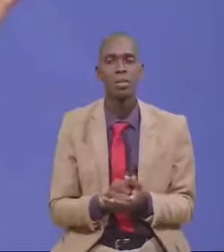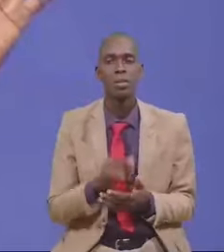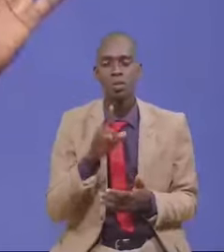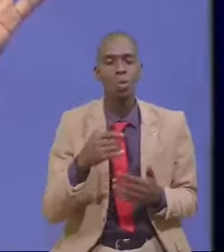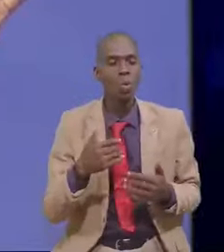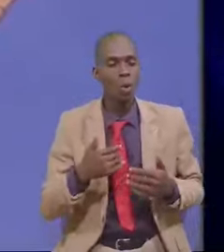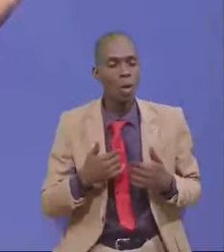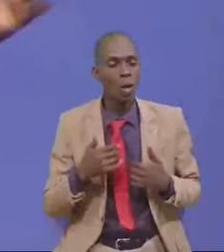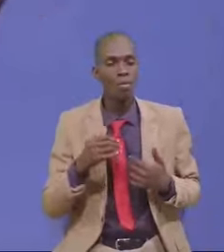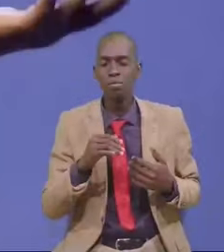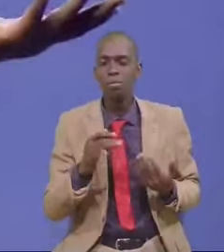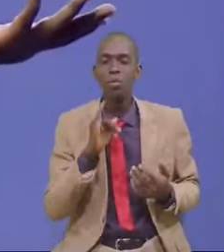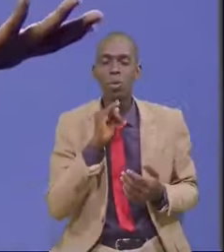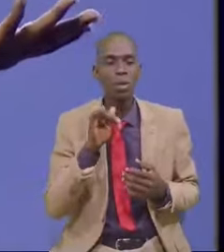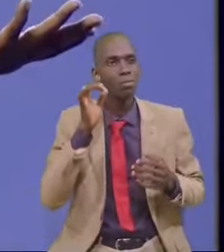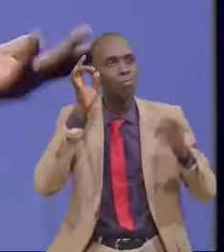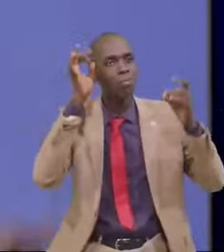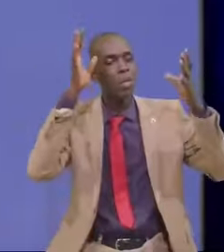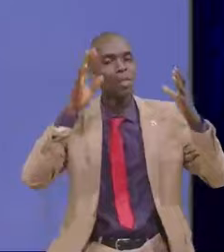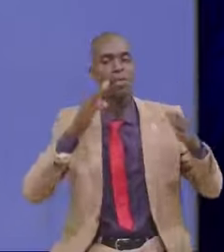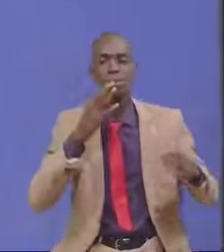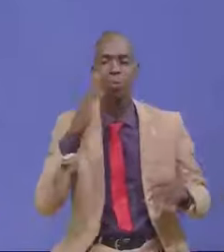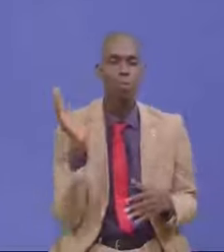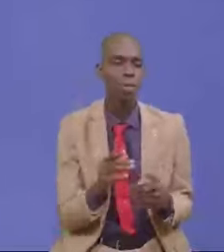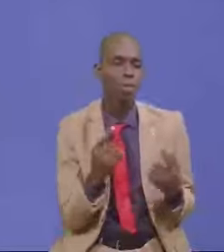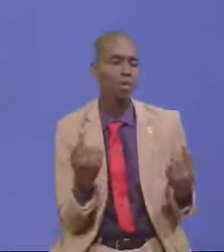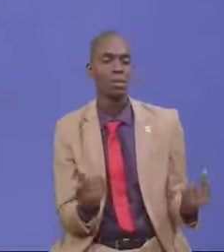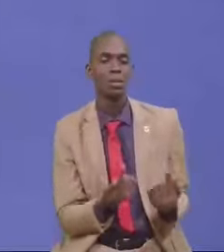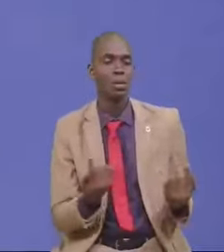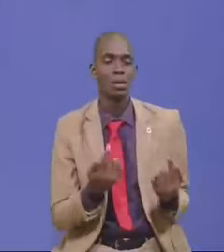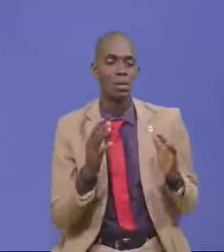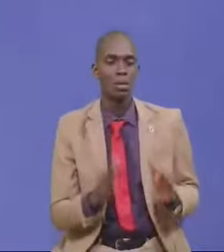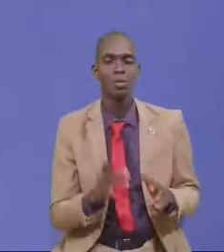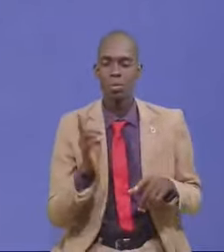Que vous êtes allé très loin dans le péché, vous ne pouvez pas avoir une nouvelle vie.